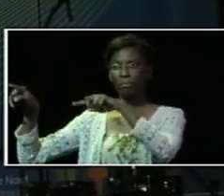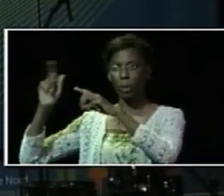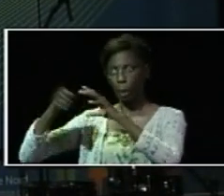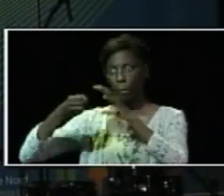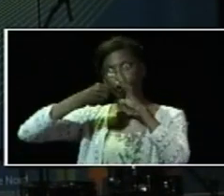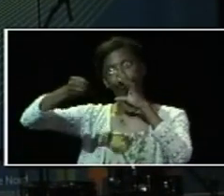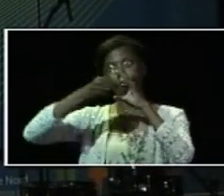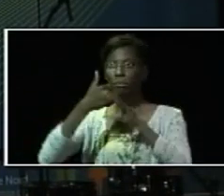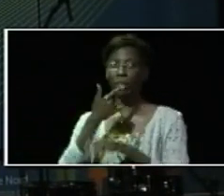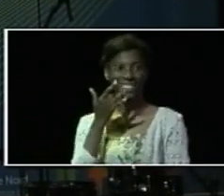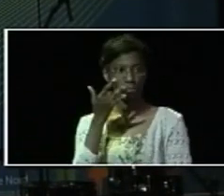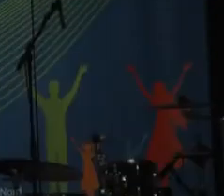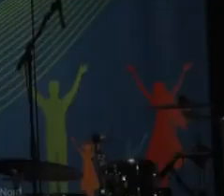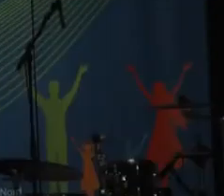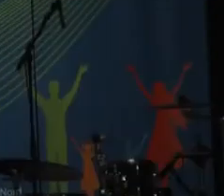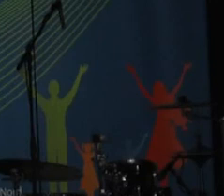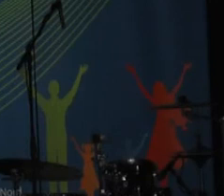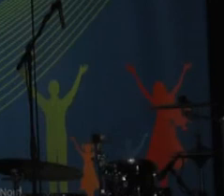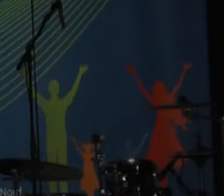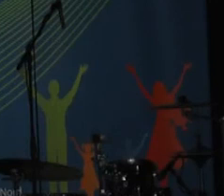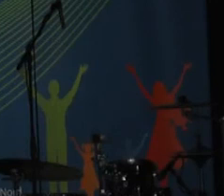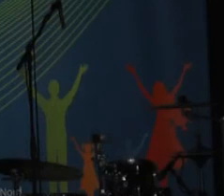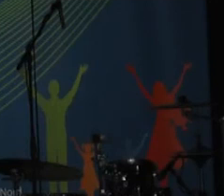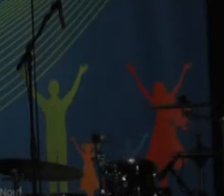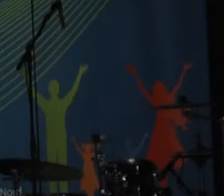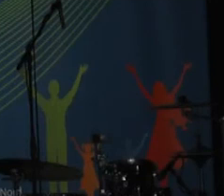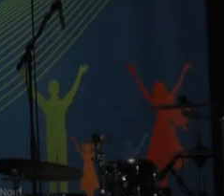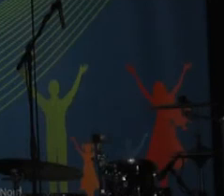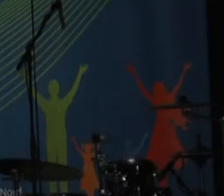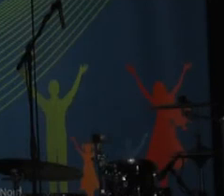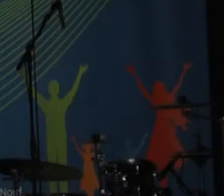il ne faut pas être timide, il faut vraiment donner du souffle pour faire du son. Dieu veut